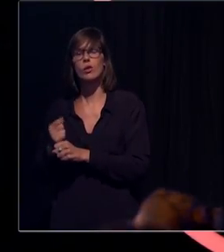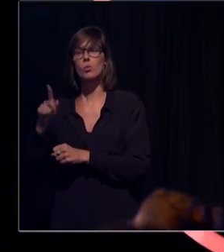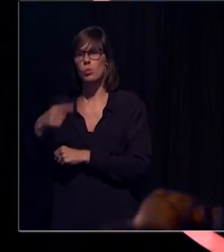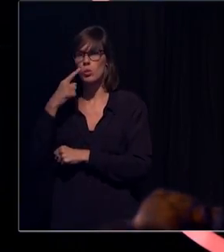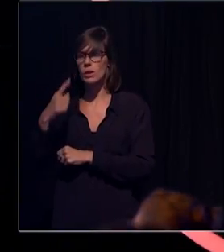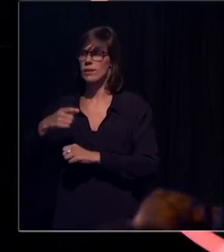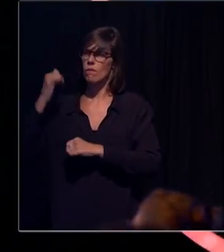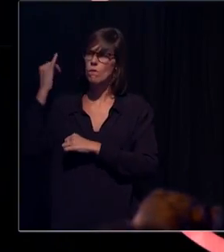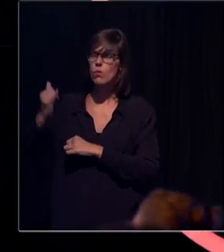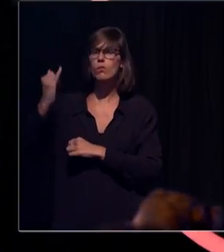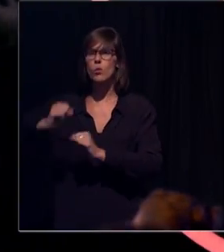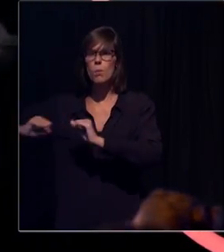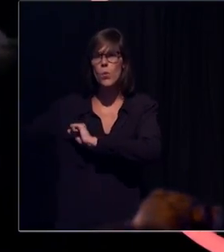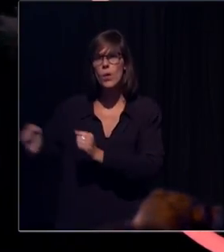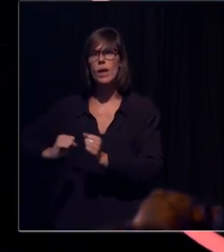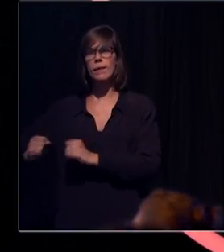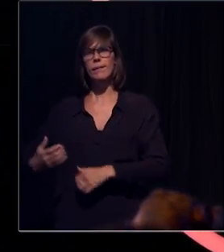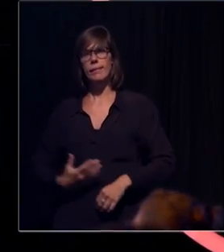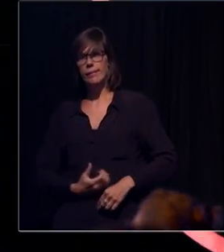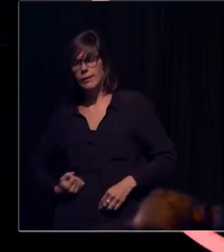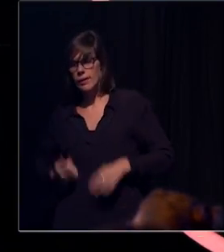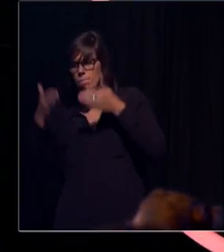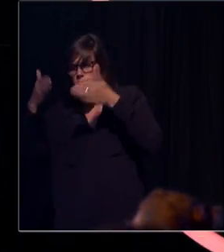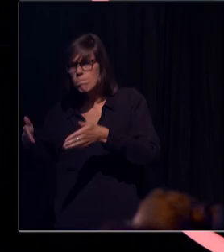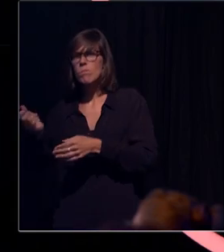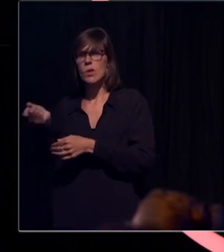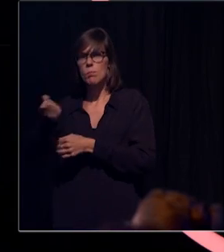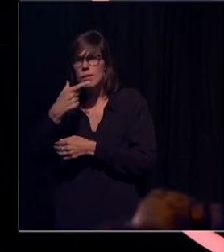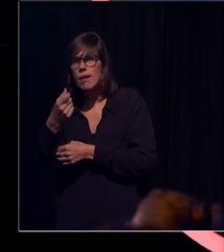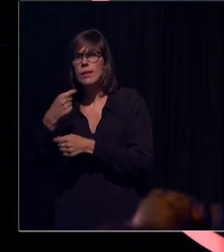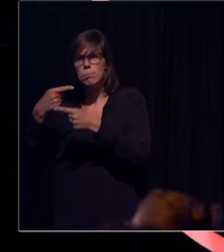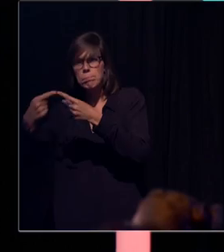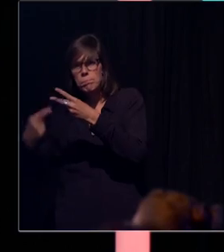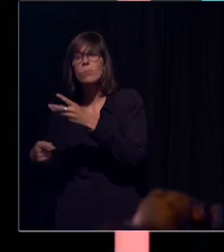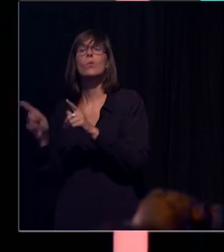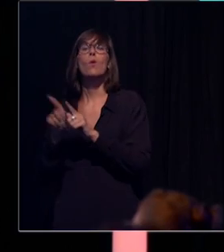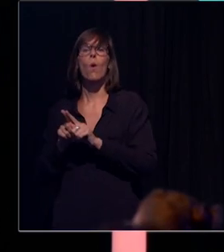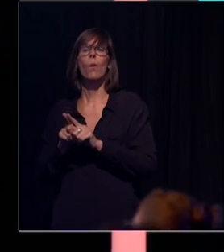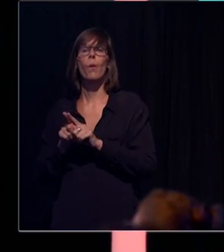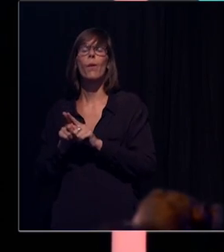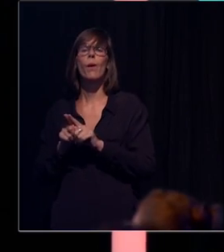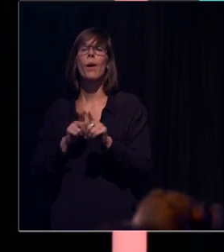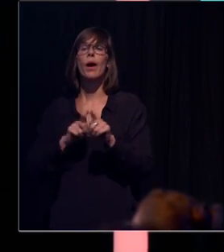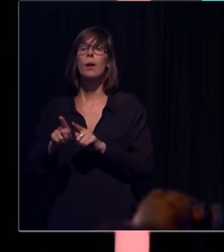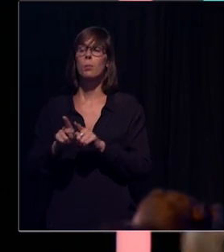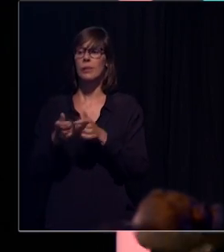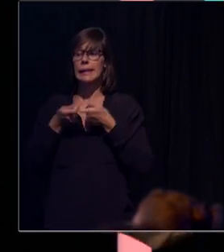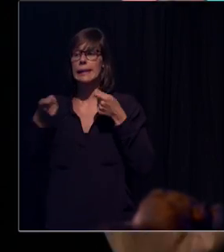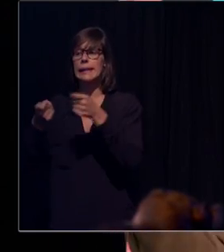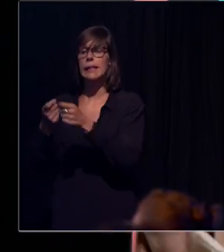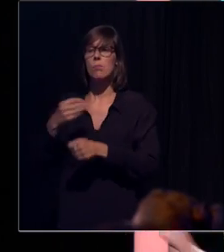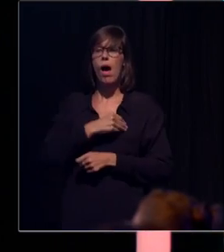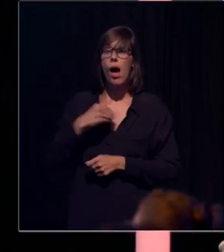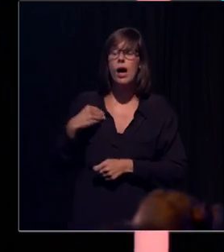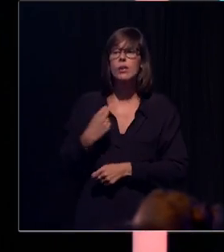zorgen dat ze blijven bewegen, dat ze zich met hun dieet bezighouden, dat ze alle medicamenten innemen enzovoorts. En dus het team van artsen,